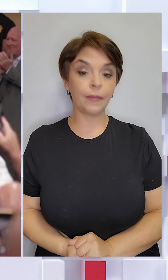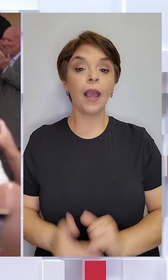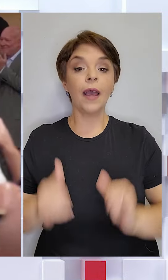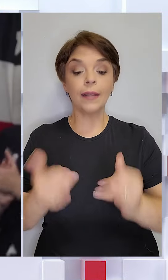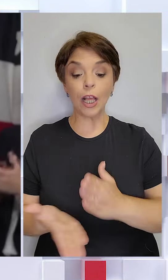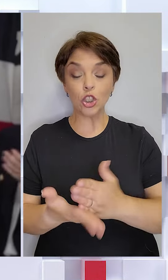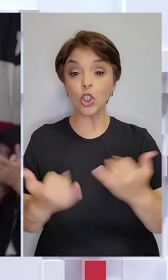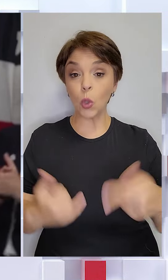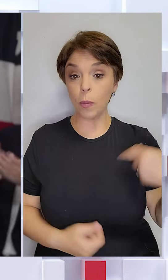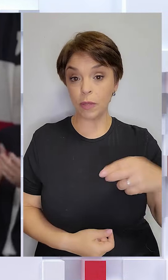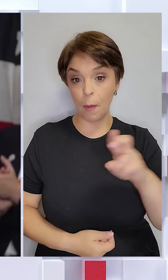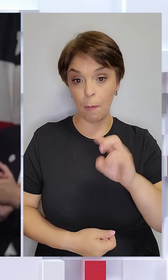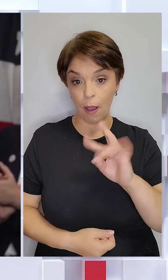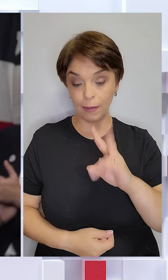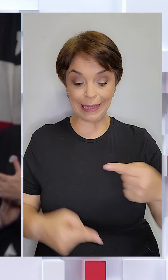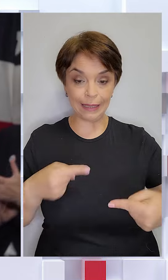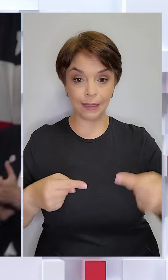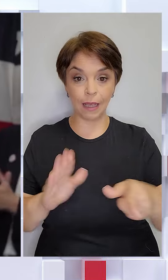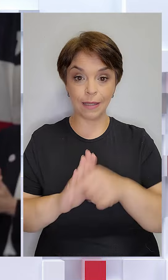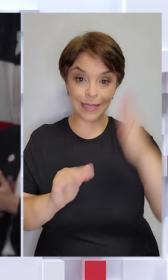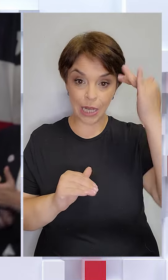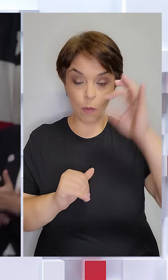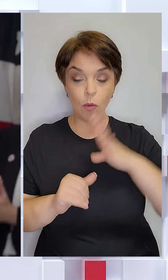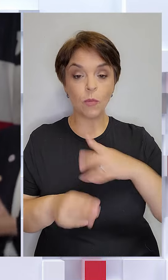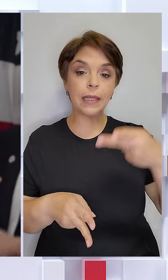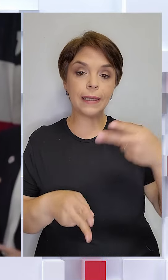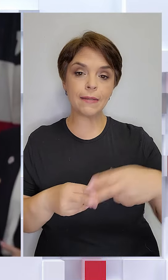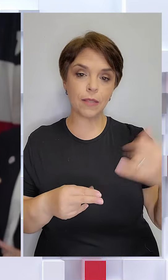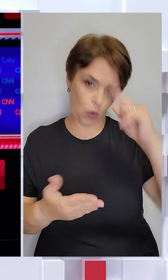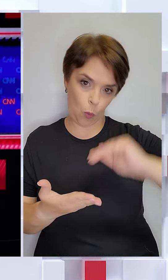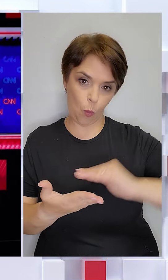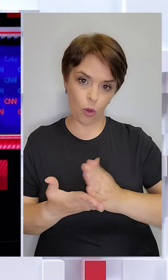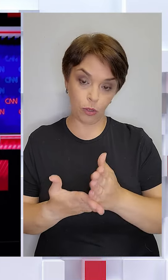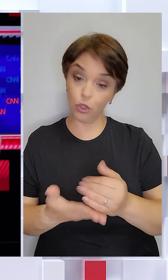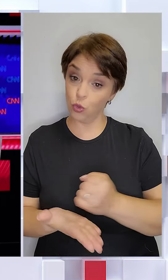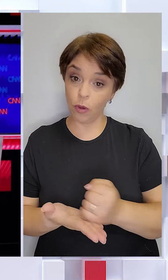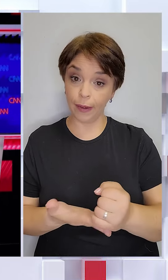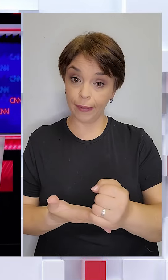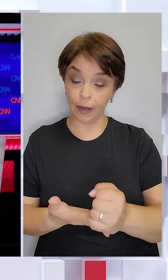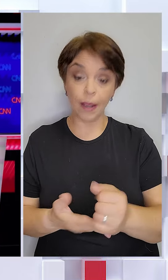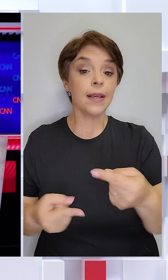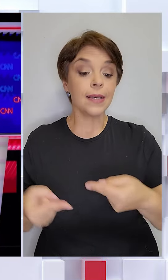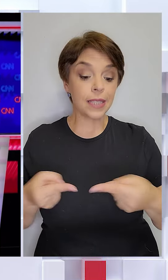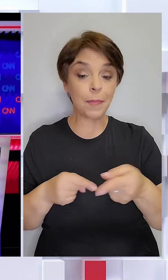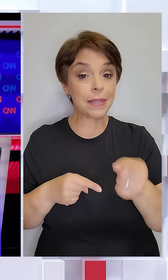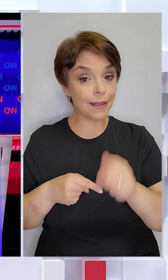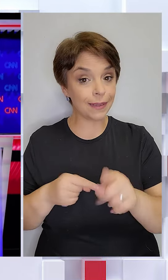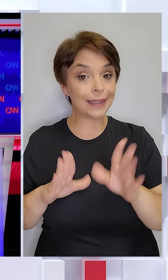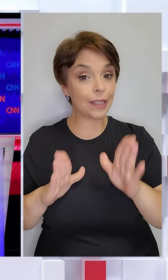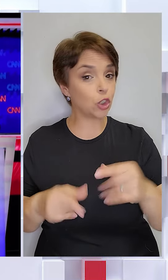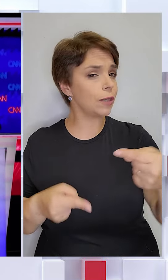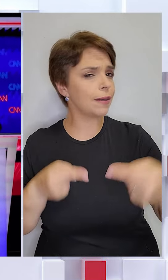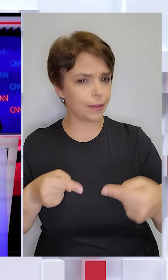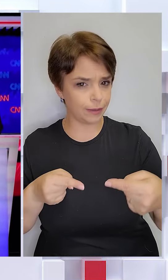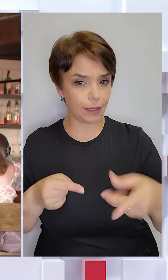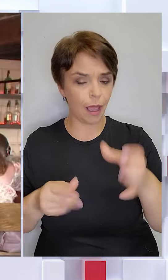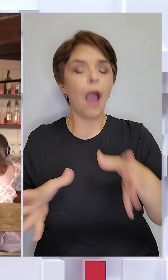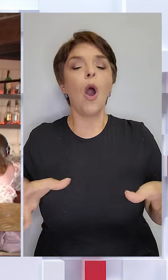Для чинного президента Байдена дебати з Трампом стали кінцем його політичної кар'єри. Саме після них не лише критики,